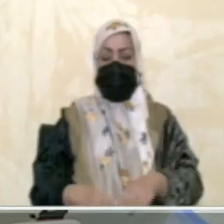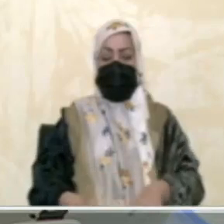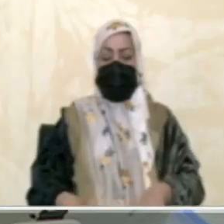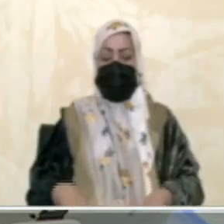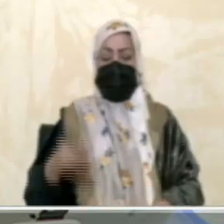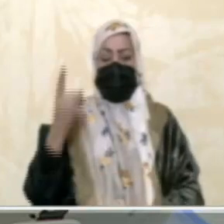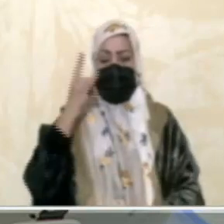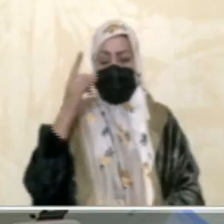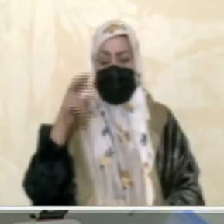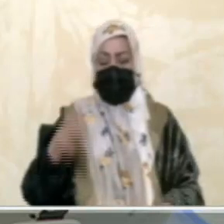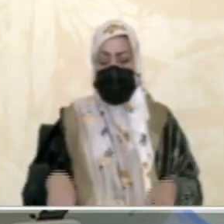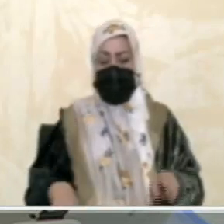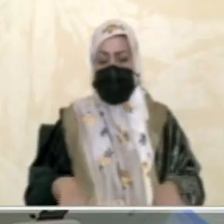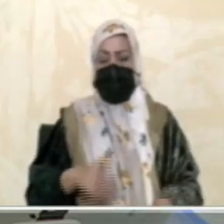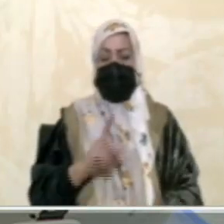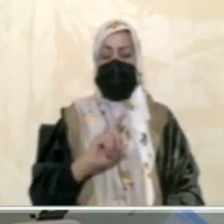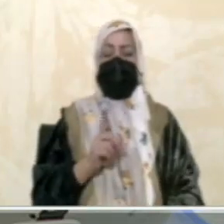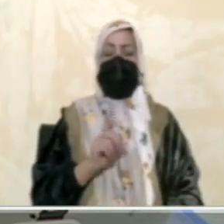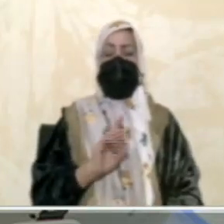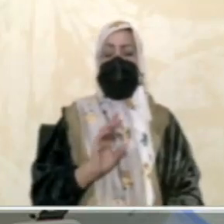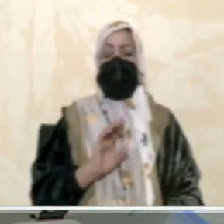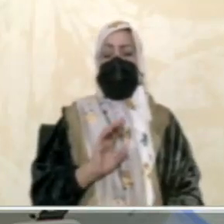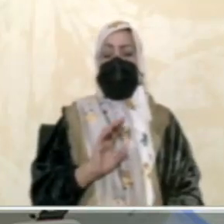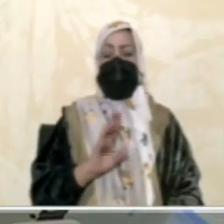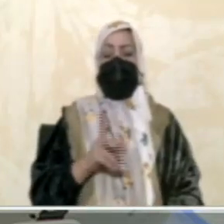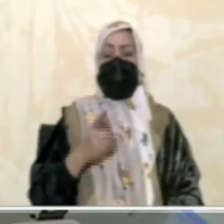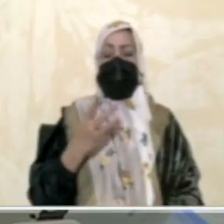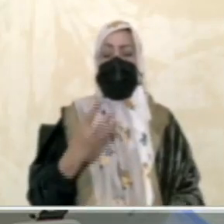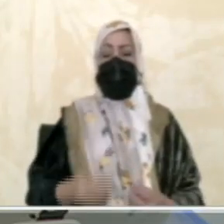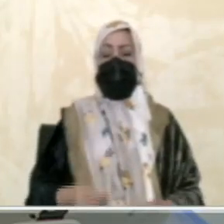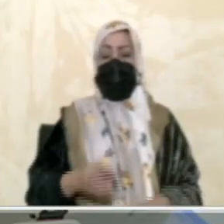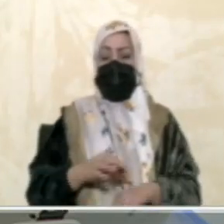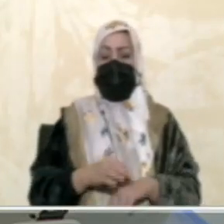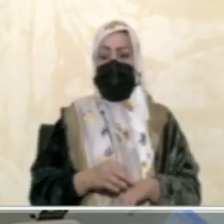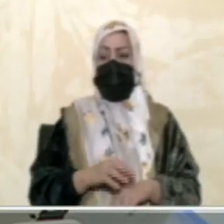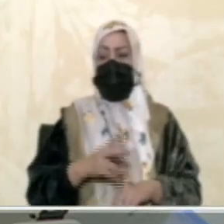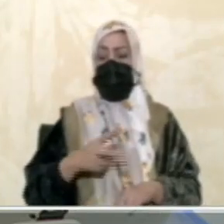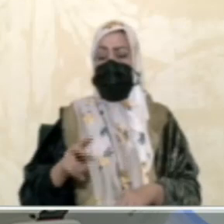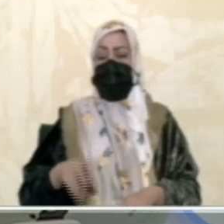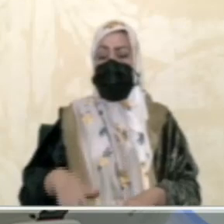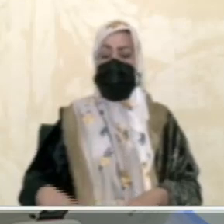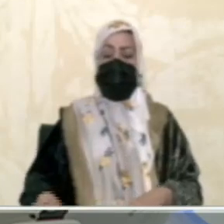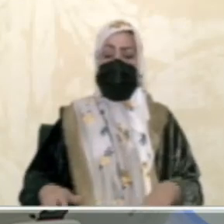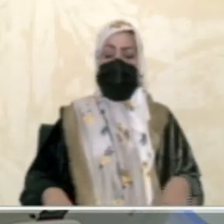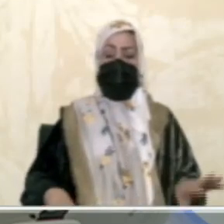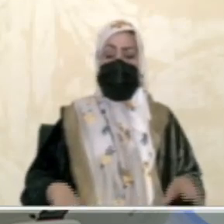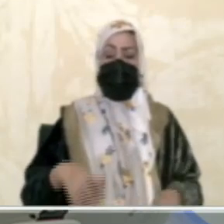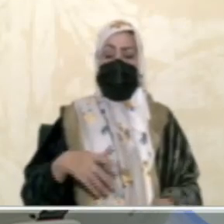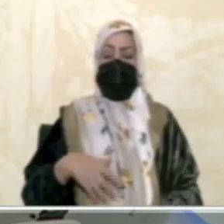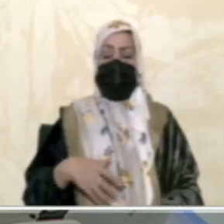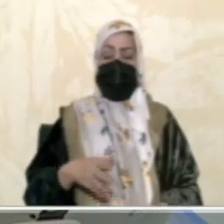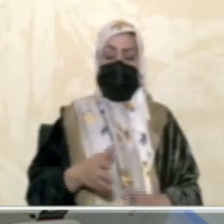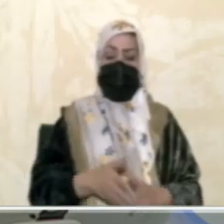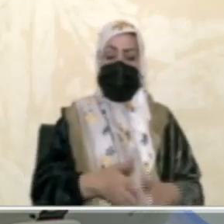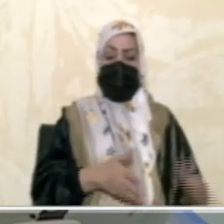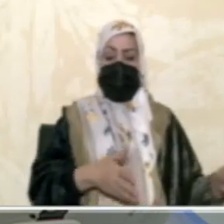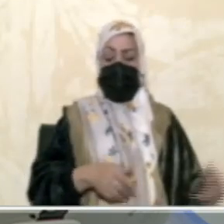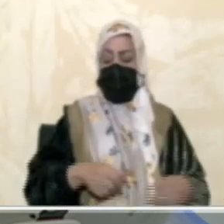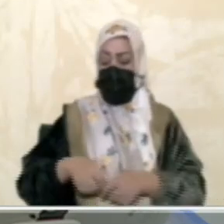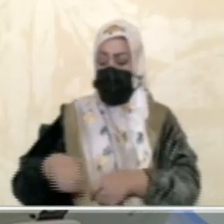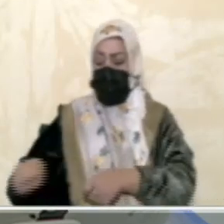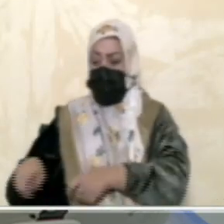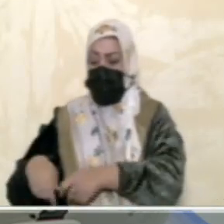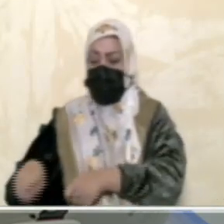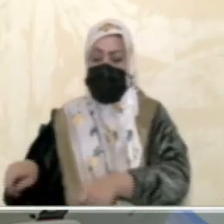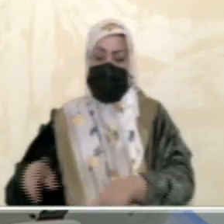اهمال في هذا الامر مثلا ان يترك فرجه تجد احيانا شبرا واحيانا اكثر من ذلك نعم هذا مخالف للسنه